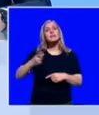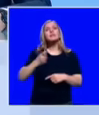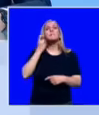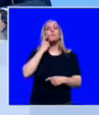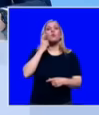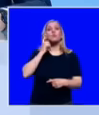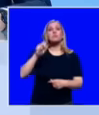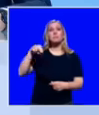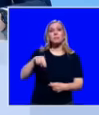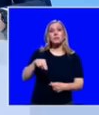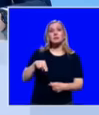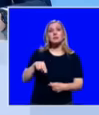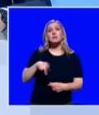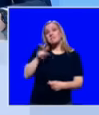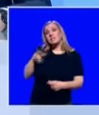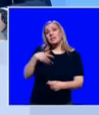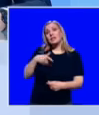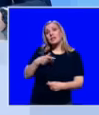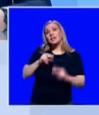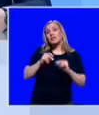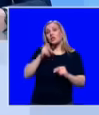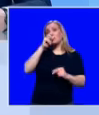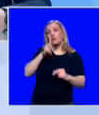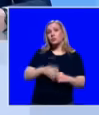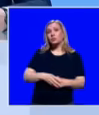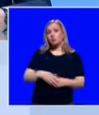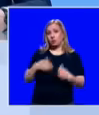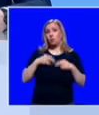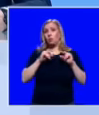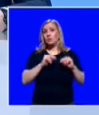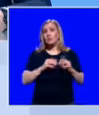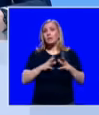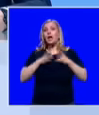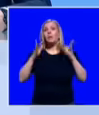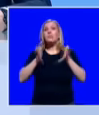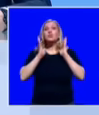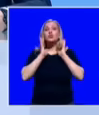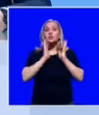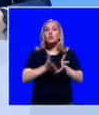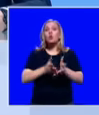Пеевски? Не знам, вие искате нещо да ни кажете и казахте, че много важни неща. Казвам ви. Най-голямото зло за